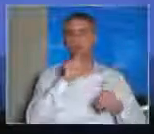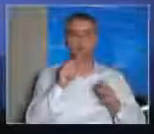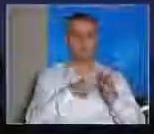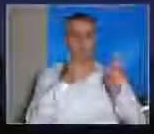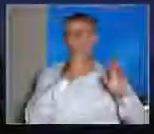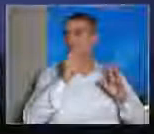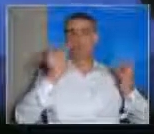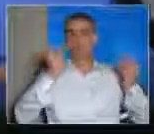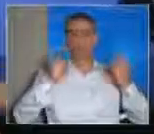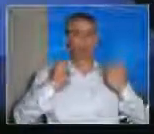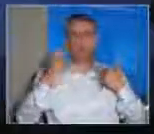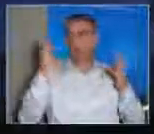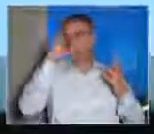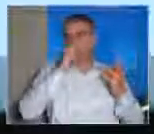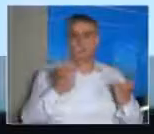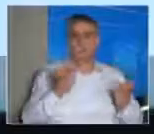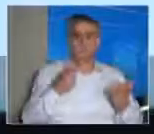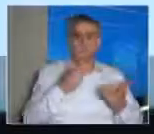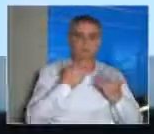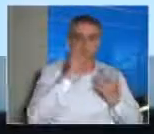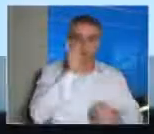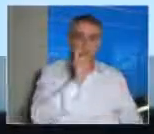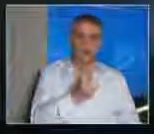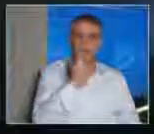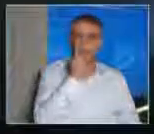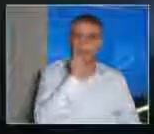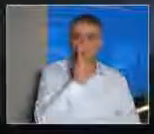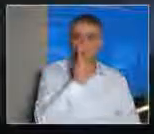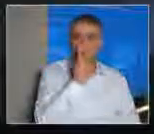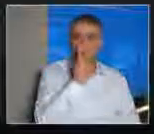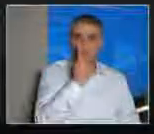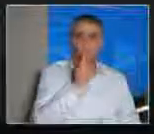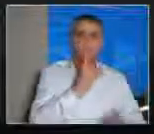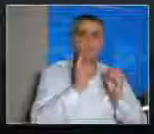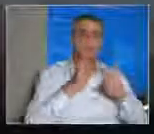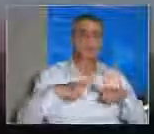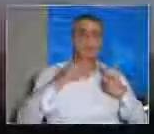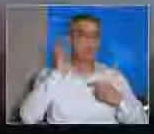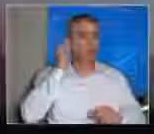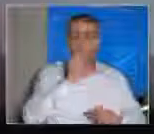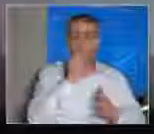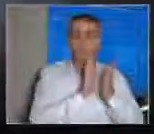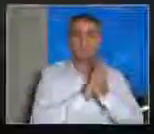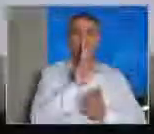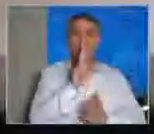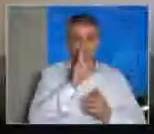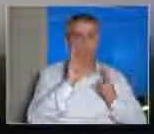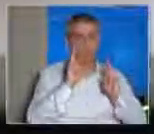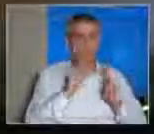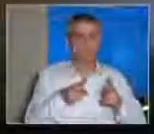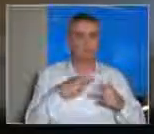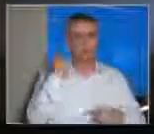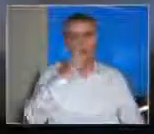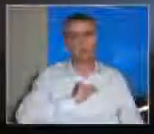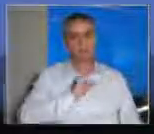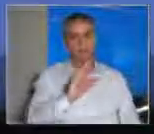כי 6 מיליון זה משהו שגם אנחנו לא יודעים לתפוס. אני לא חושבת שזה לא חושב. סיפור של בן אדם אחד, ודרך החיים של הבחורה בת 13, אפשר להזדהות עם זה. אני